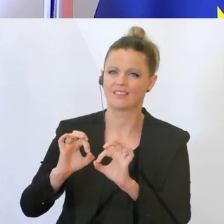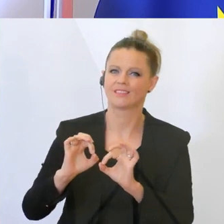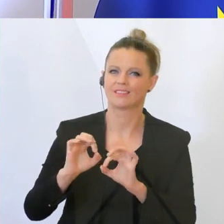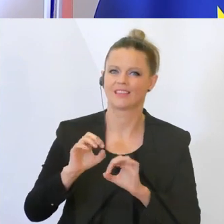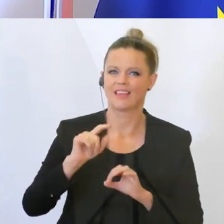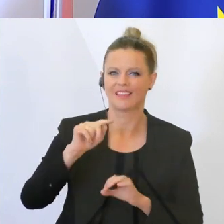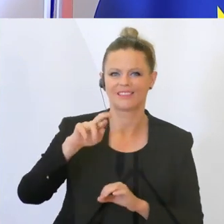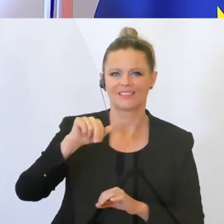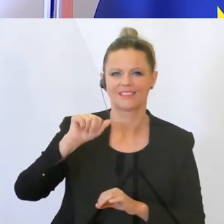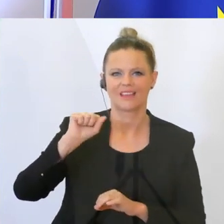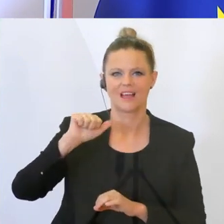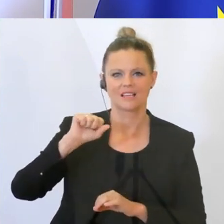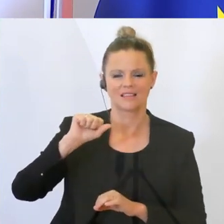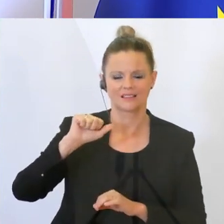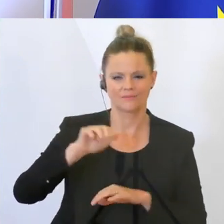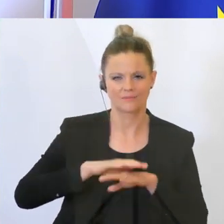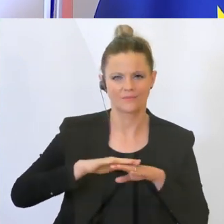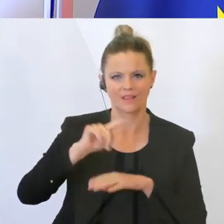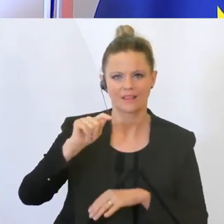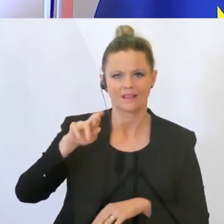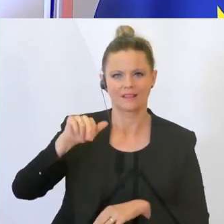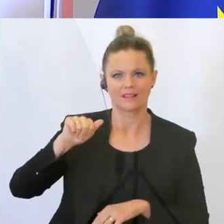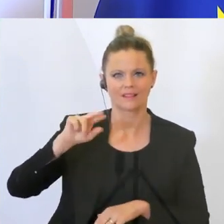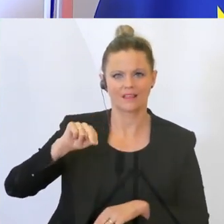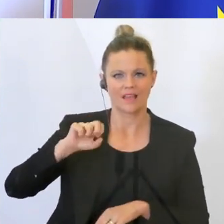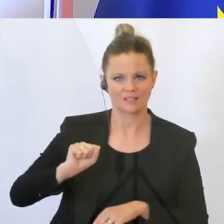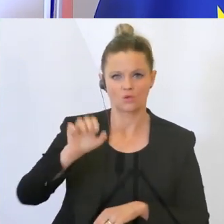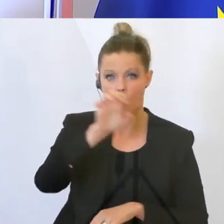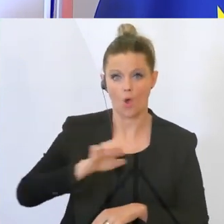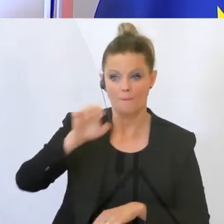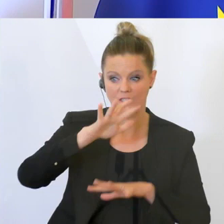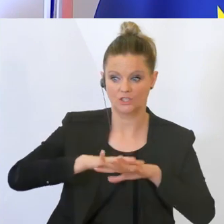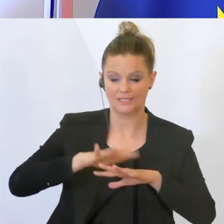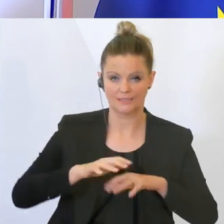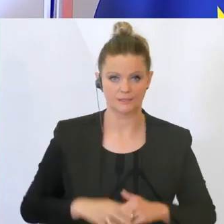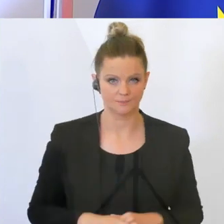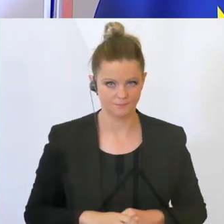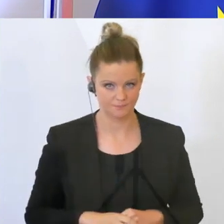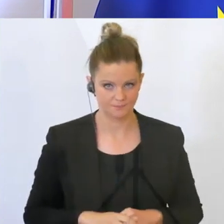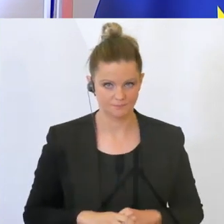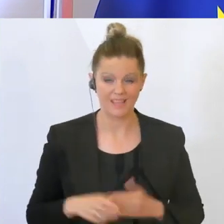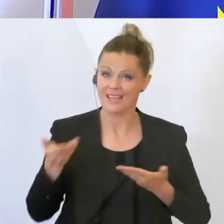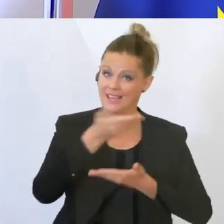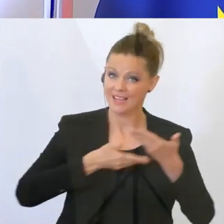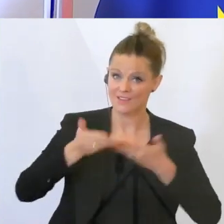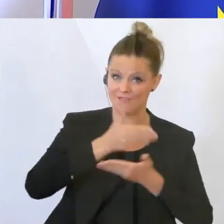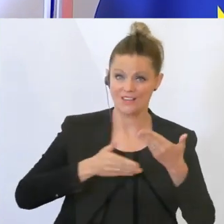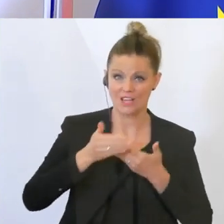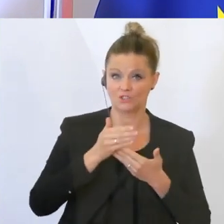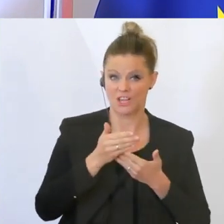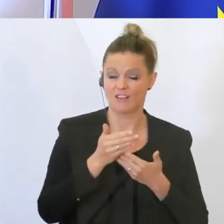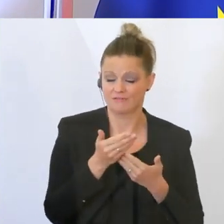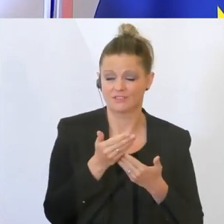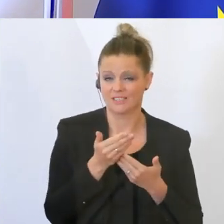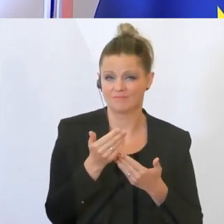transeuropäischen Netzen. Das ist extrem wichtig in dieser Zeit. Natürlich gibt es von wirtschaftlicher Seite noch einiges zu